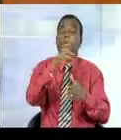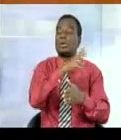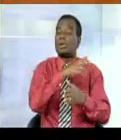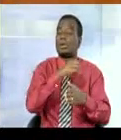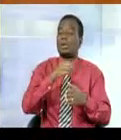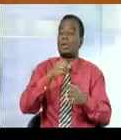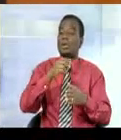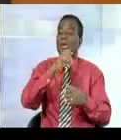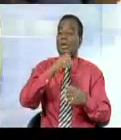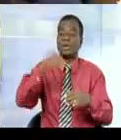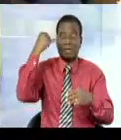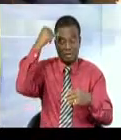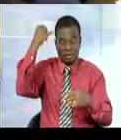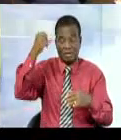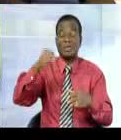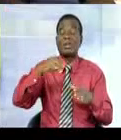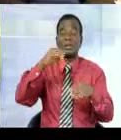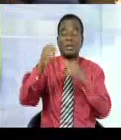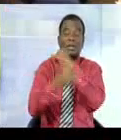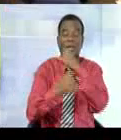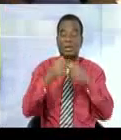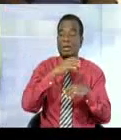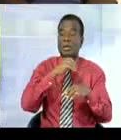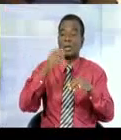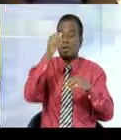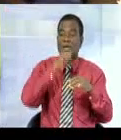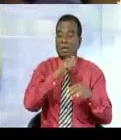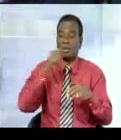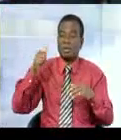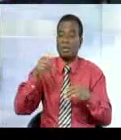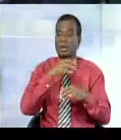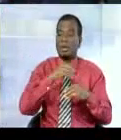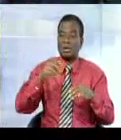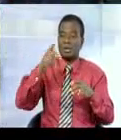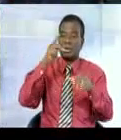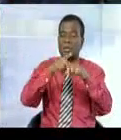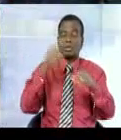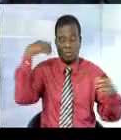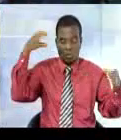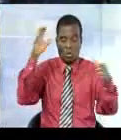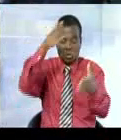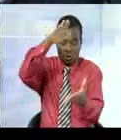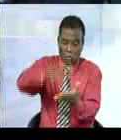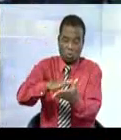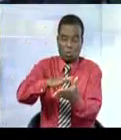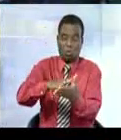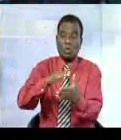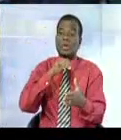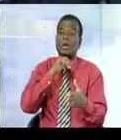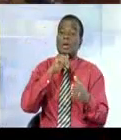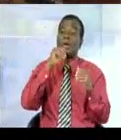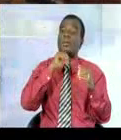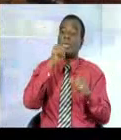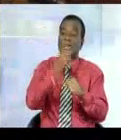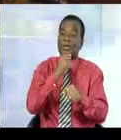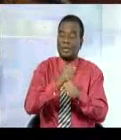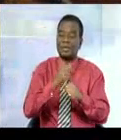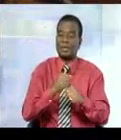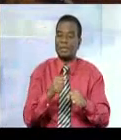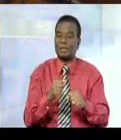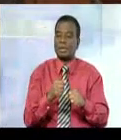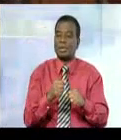Les initiatives de l'État, du secteur privé et des partenaires au développement pour réduire le chômage des diplômés sont également